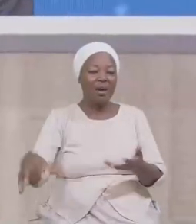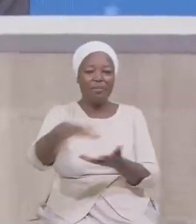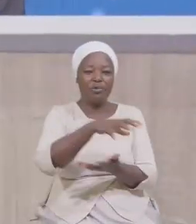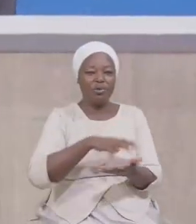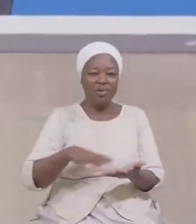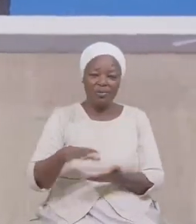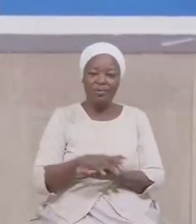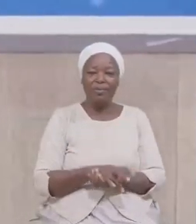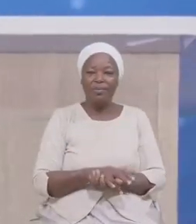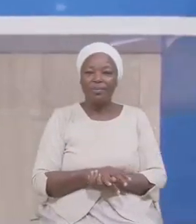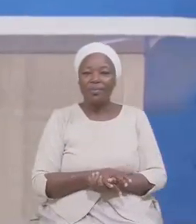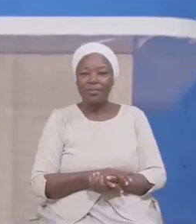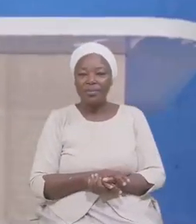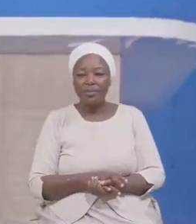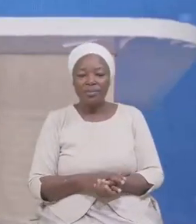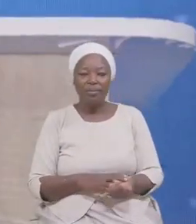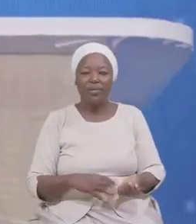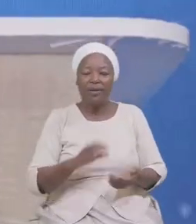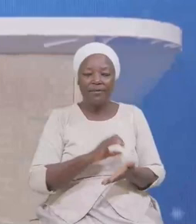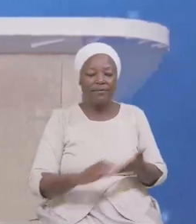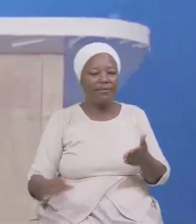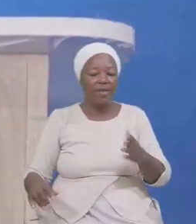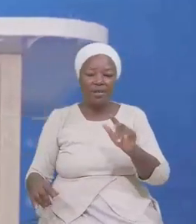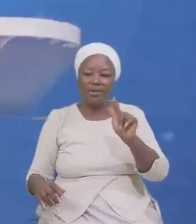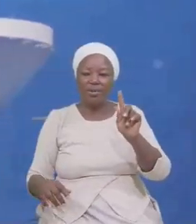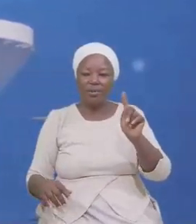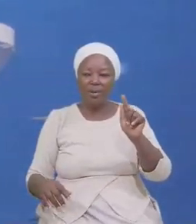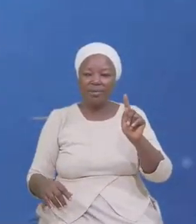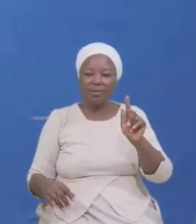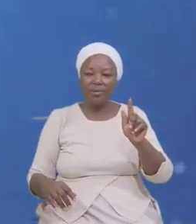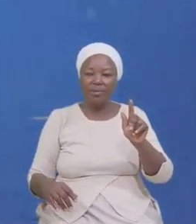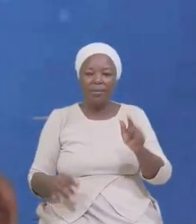Voyez le verset 21. Alors il